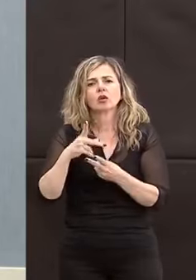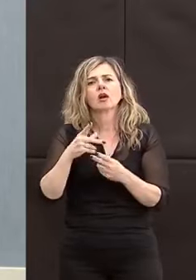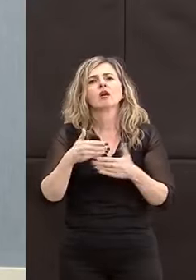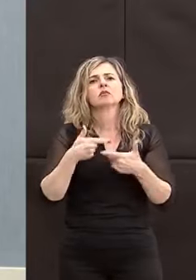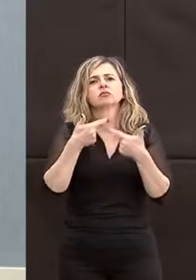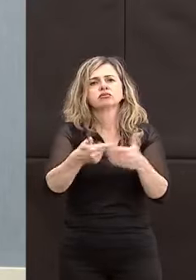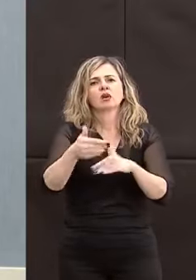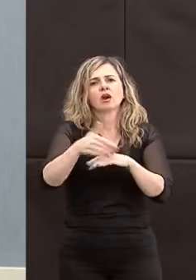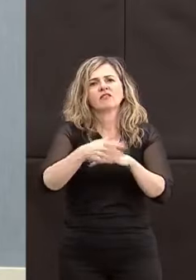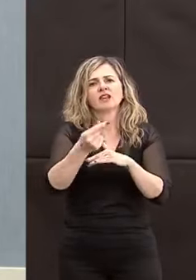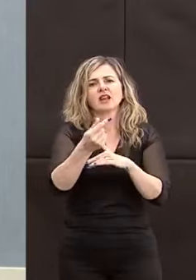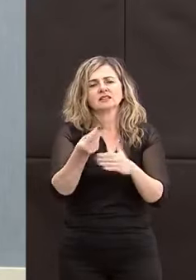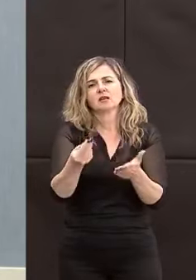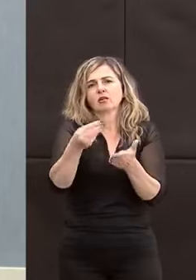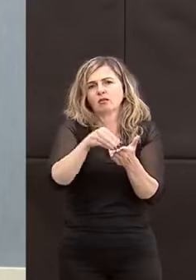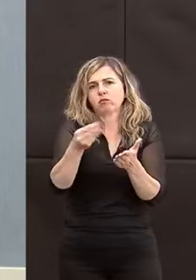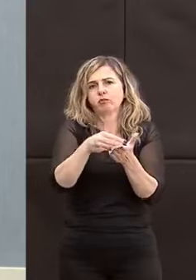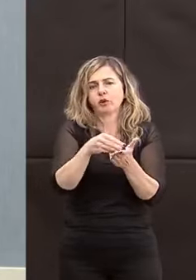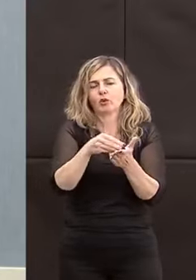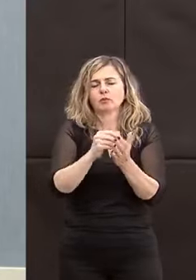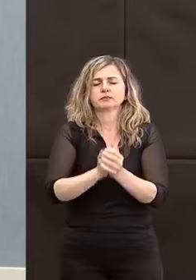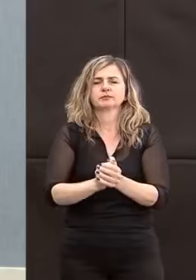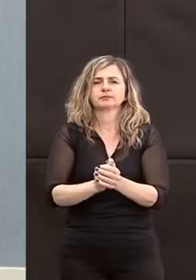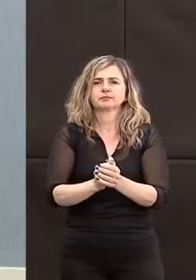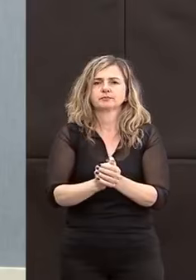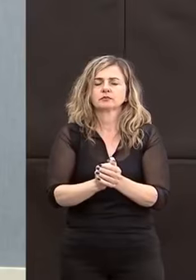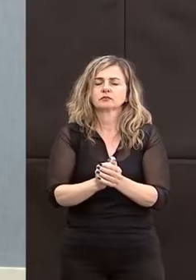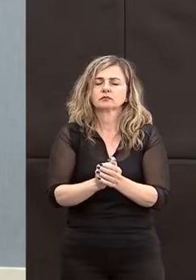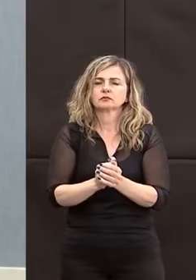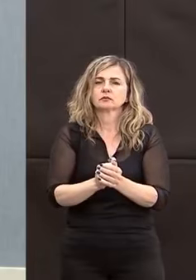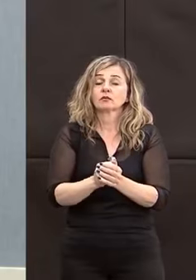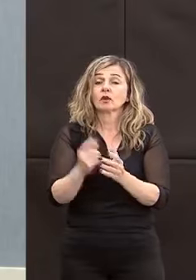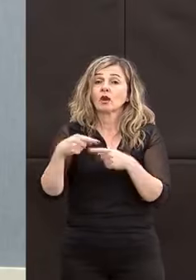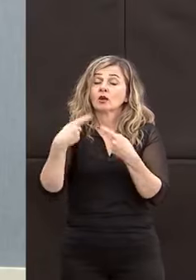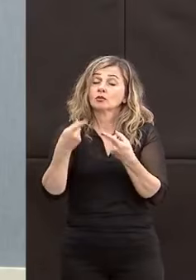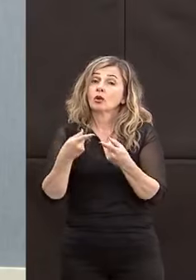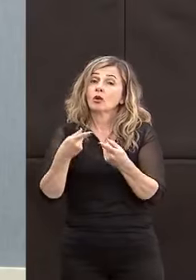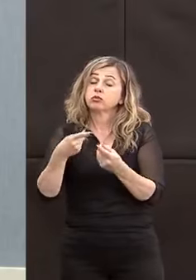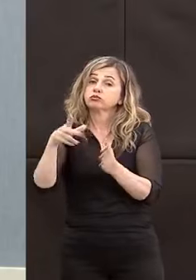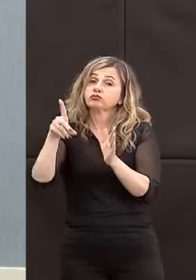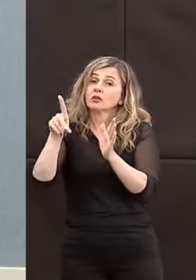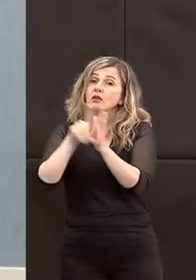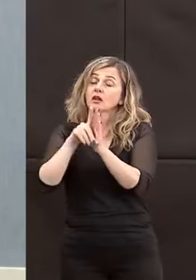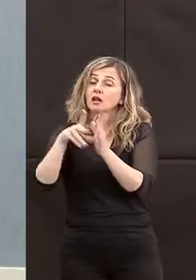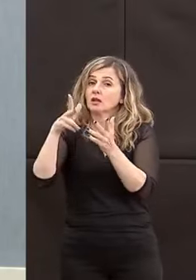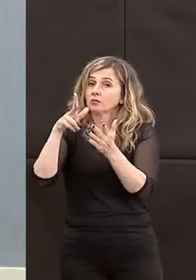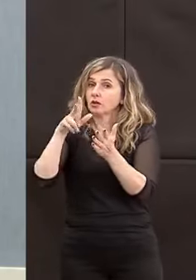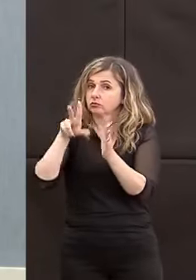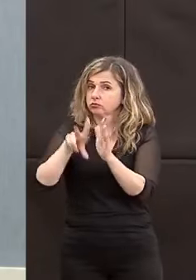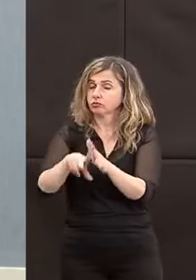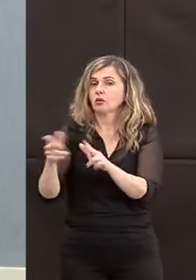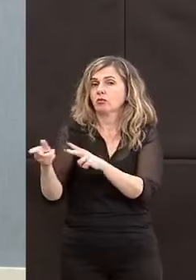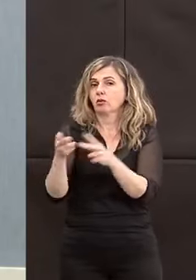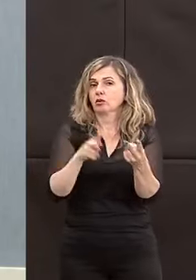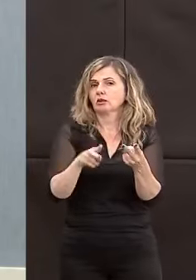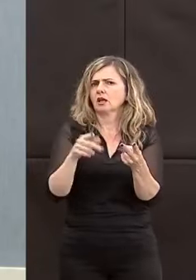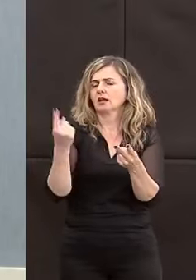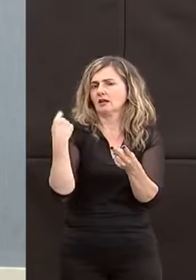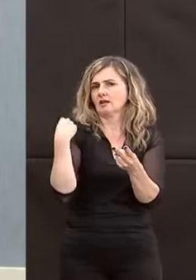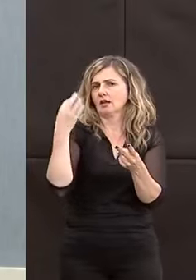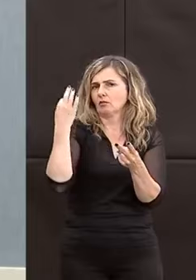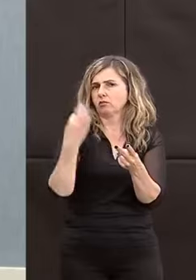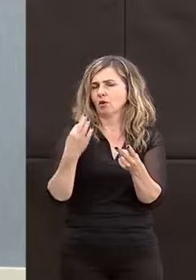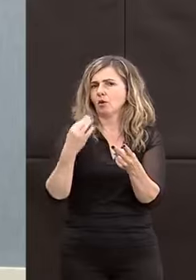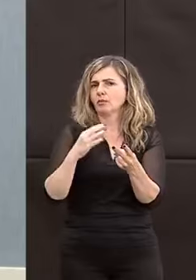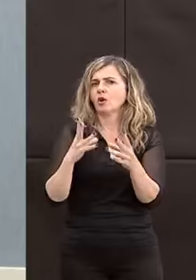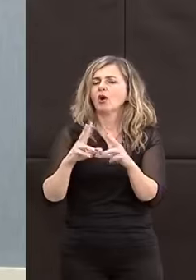con finanziamenti aggiuntivi dopodiché una una delibera importante che abbiamo portato proprio proprio ieri con un passaggio fatto